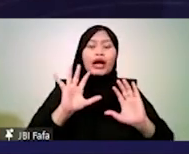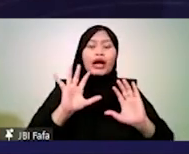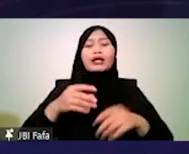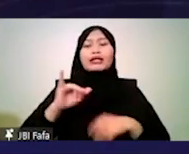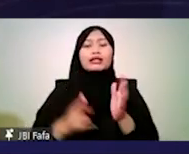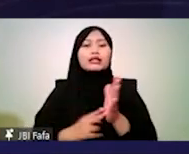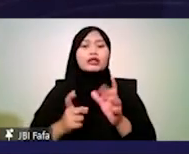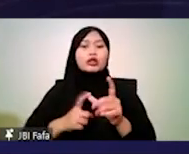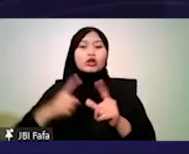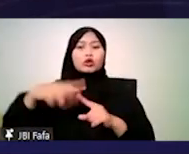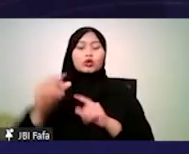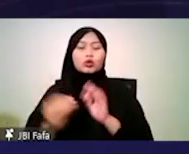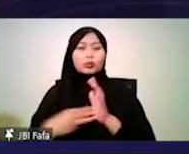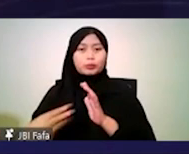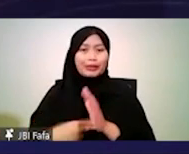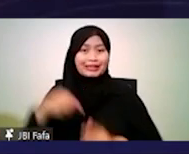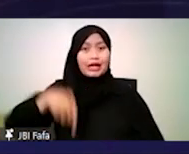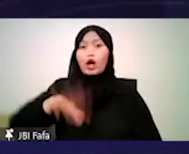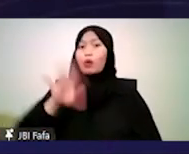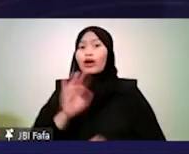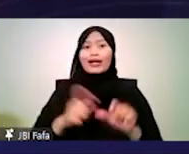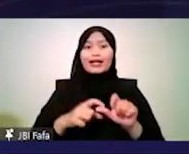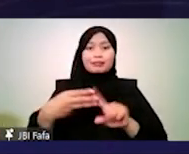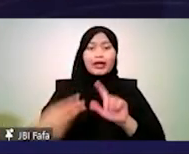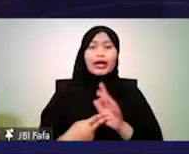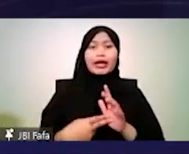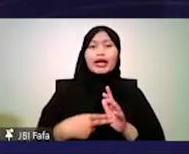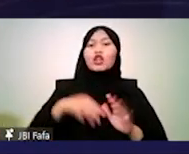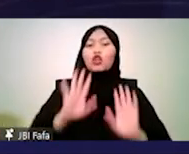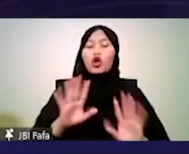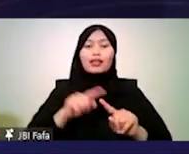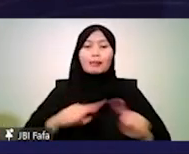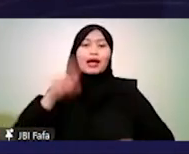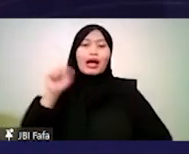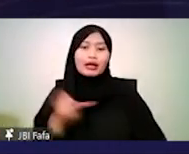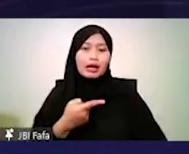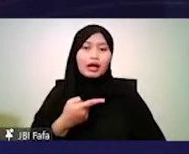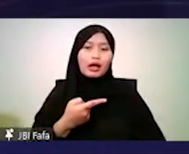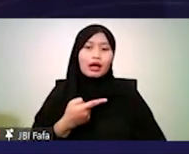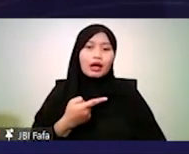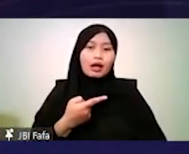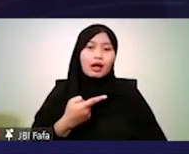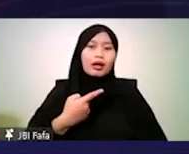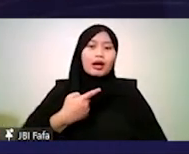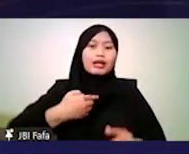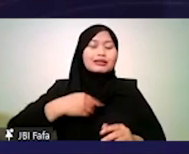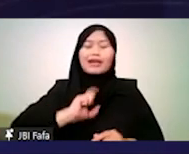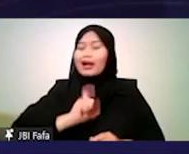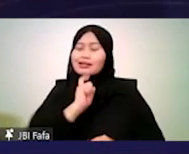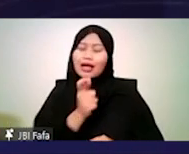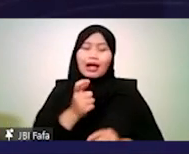tidak hanya SBM retail tapi juga ada repo maupun juga nanti juga lebih mudah bertransaksi